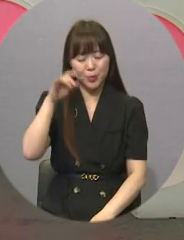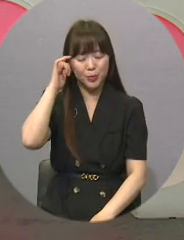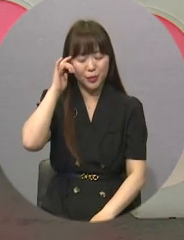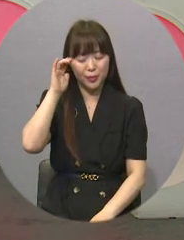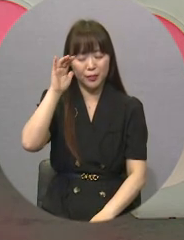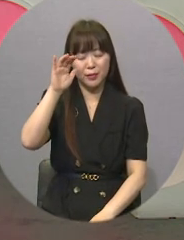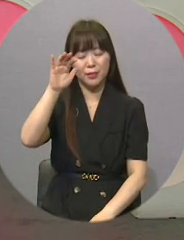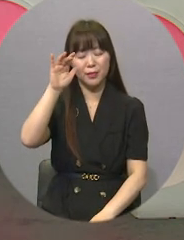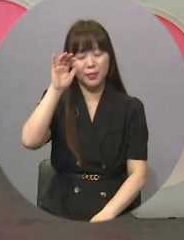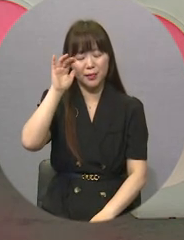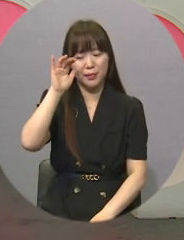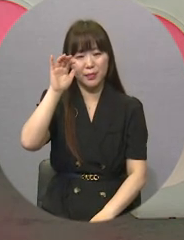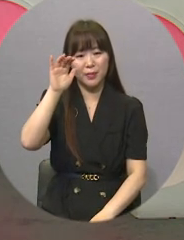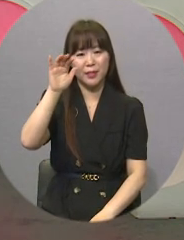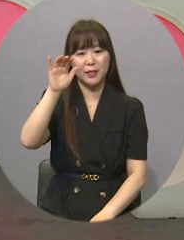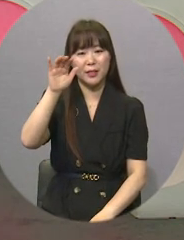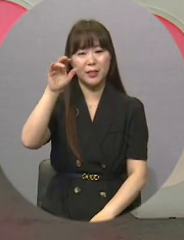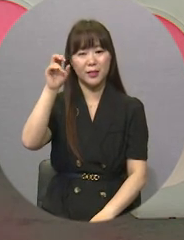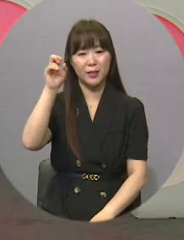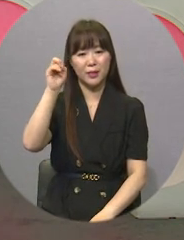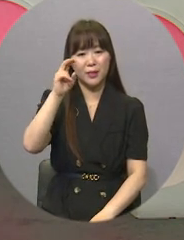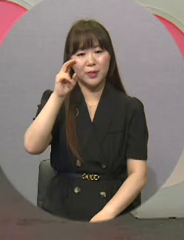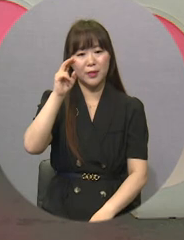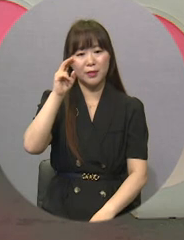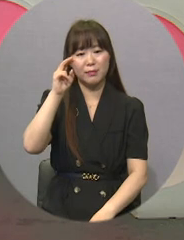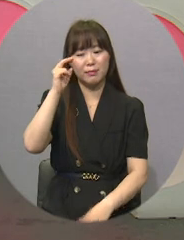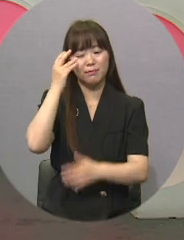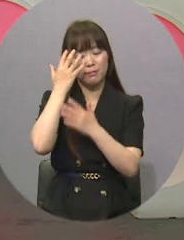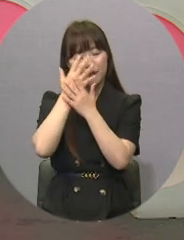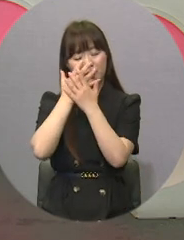그리움, 또 아련함.